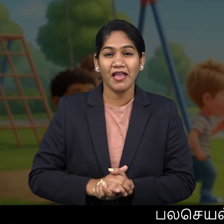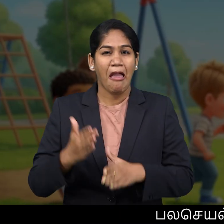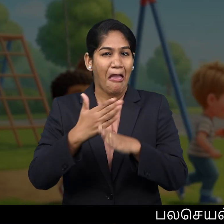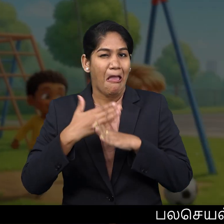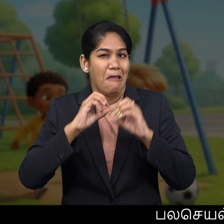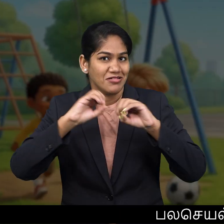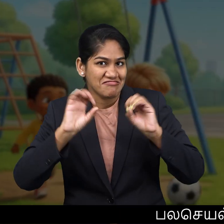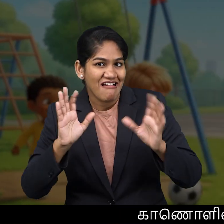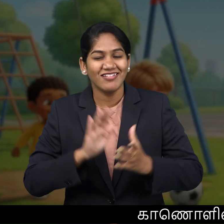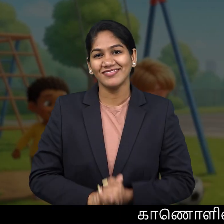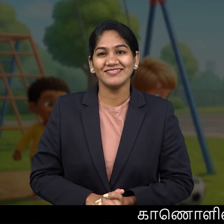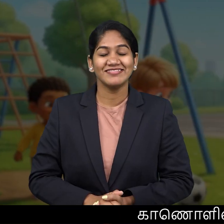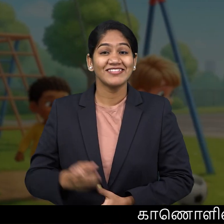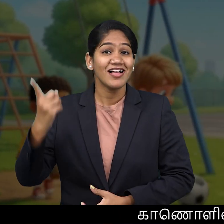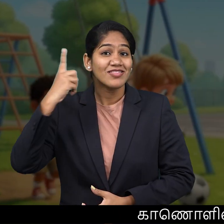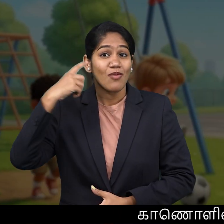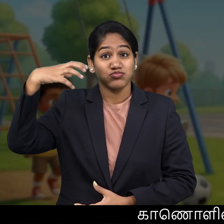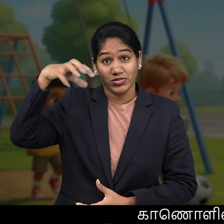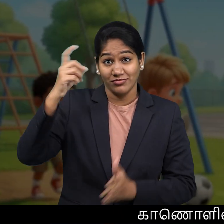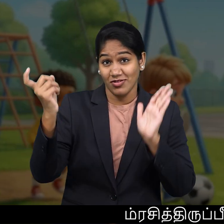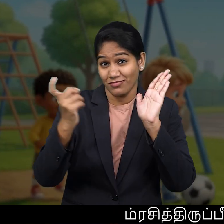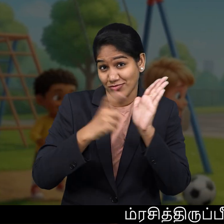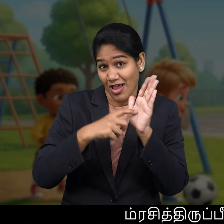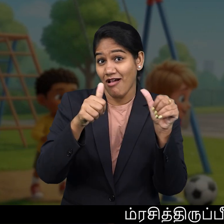பல செயல்பாடுகள் கொண்ட காணொளியை நீங்கள்